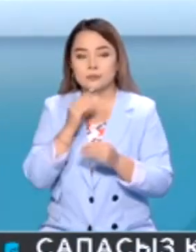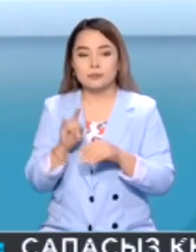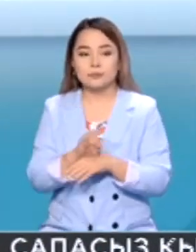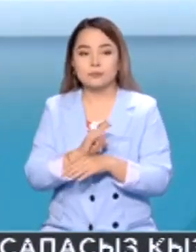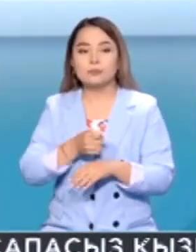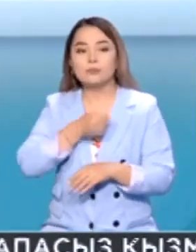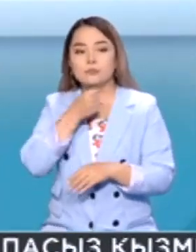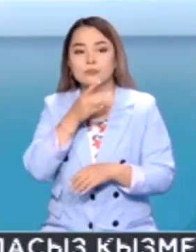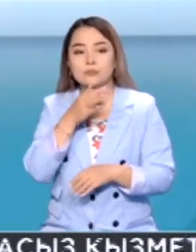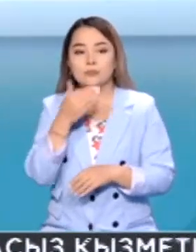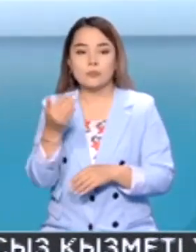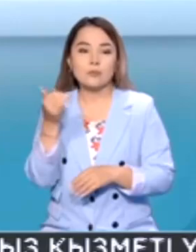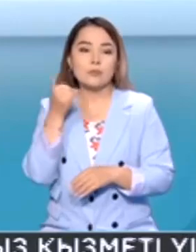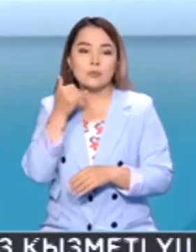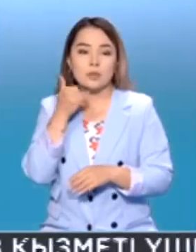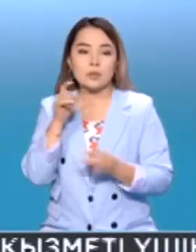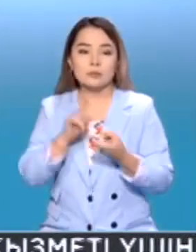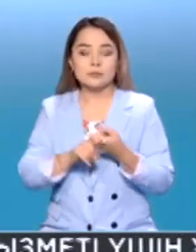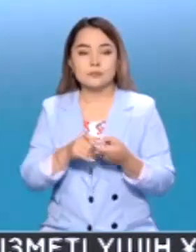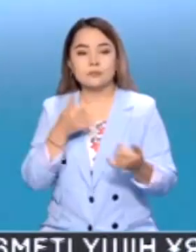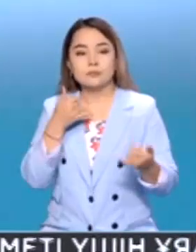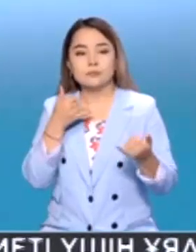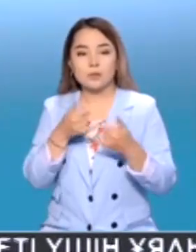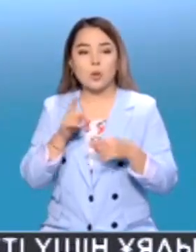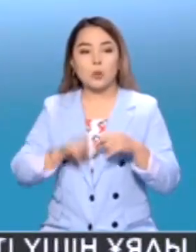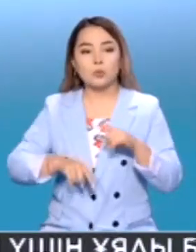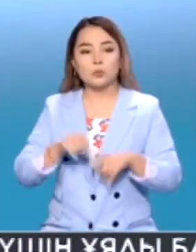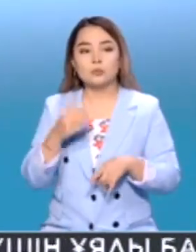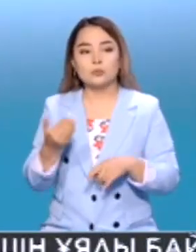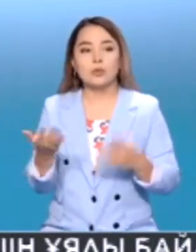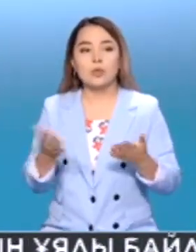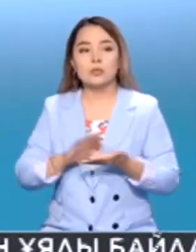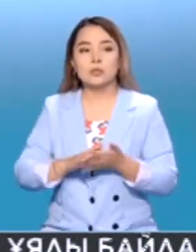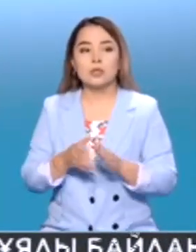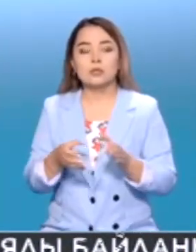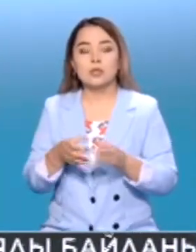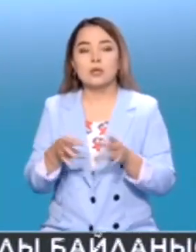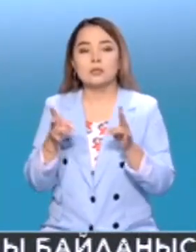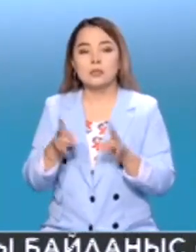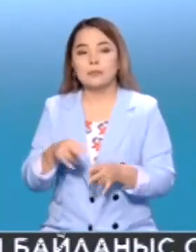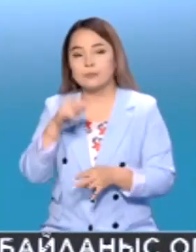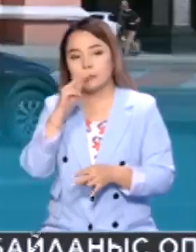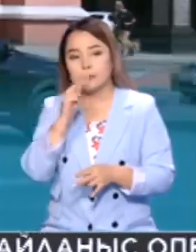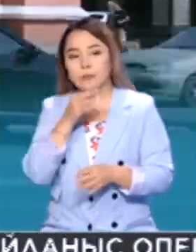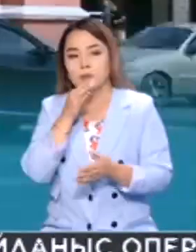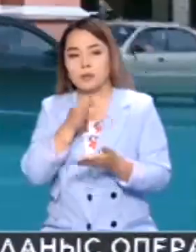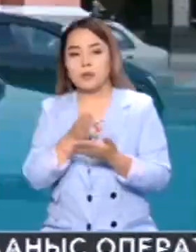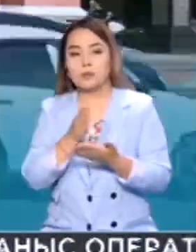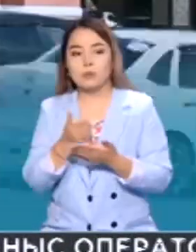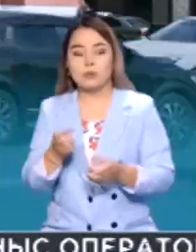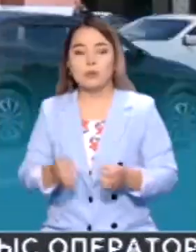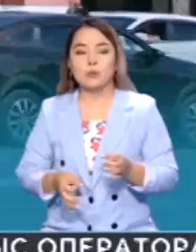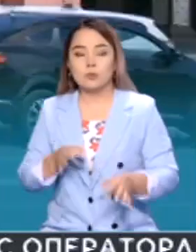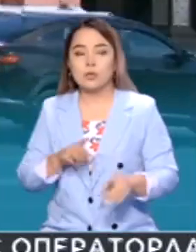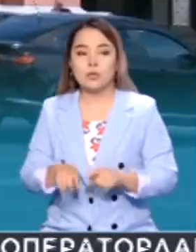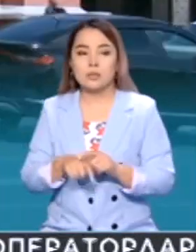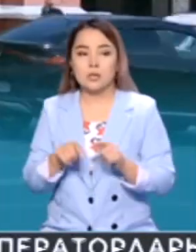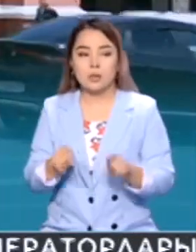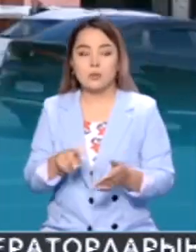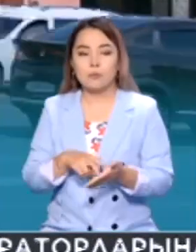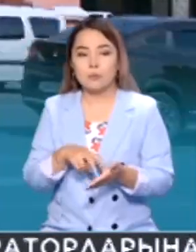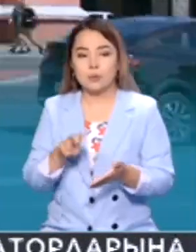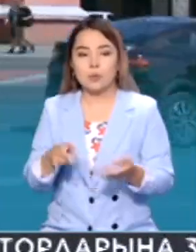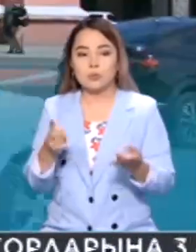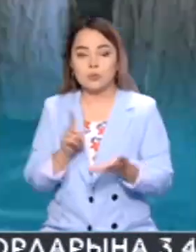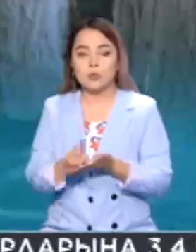егде жастағы адамдардың үй телефондарына хабарласып, туысының қандай да бір апатқа кінәлі болғанын айтып, қылмыстық жауапкершіліктен босату